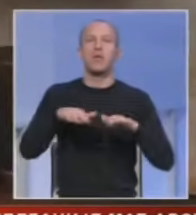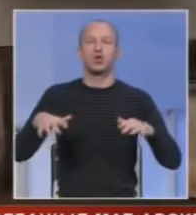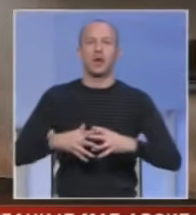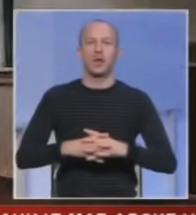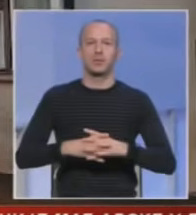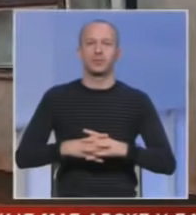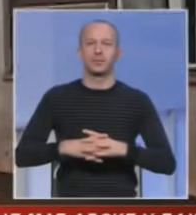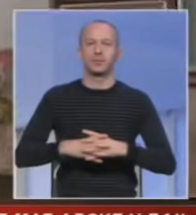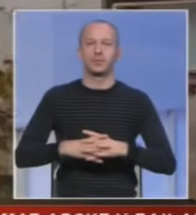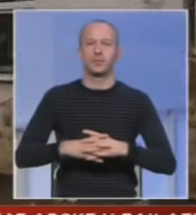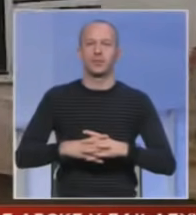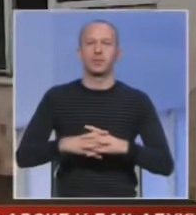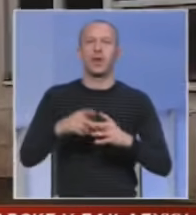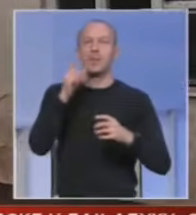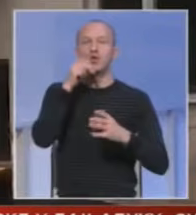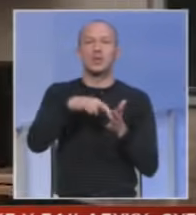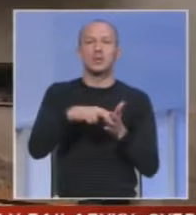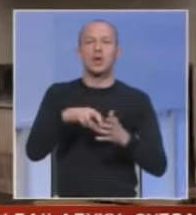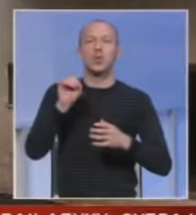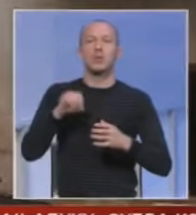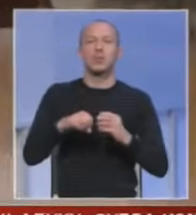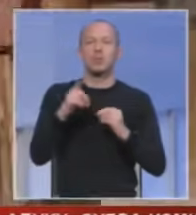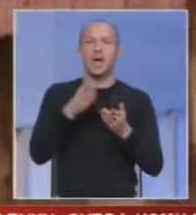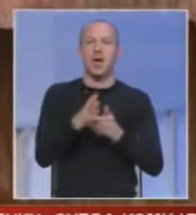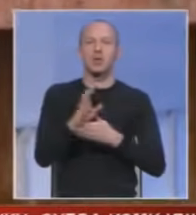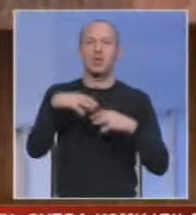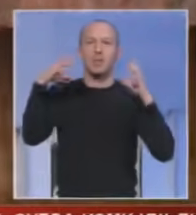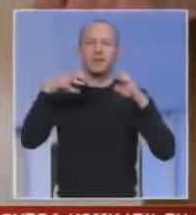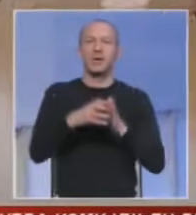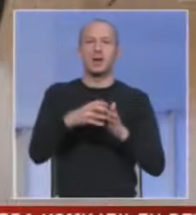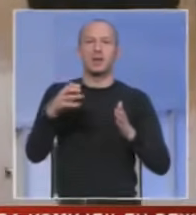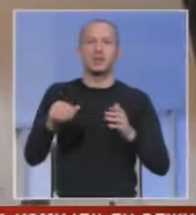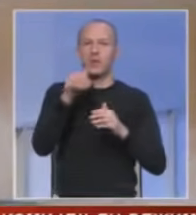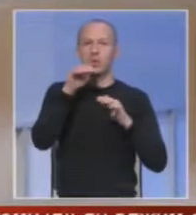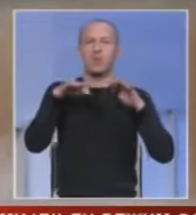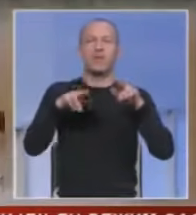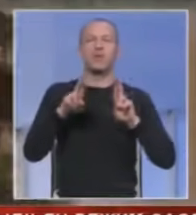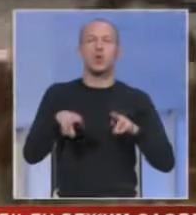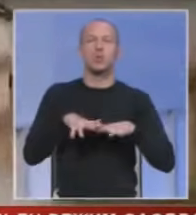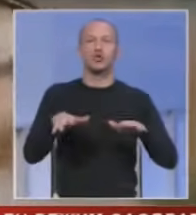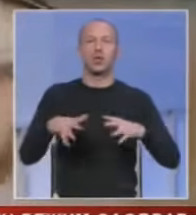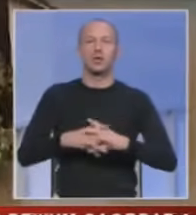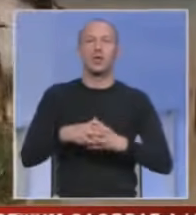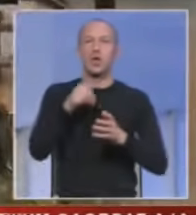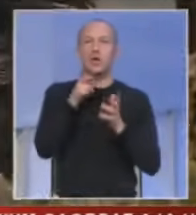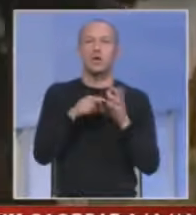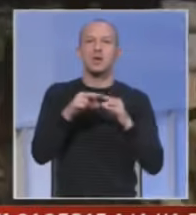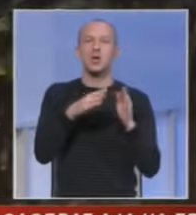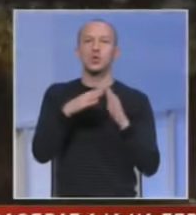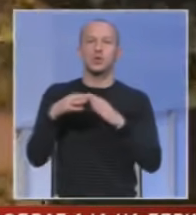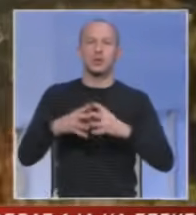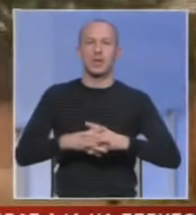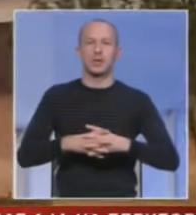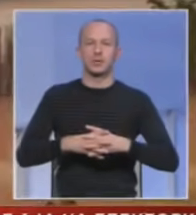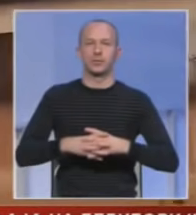u priobalju. Mještani strahuju da bi se, ako se padavine nastave, poplave mogle proširiti i na susjedne